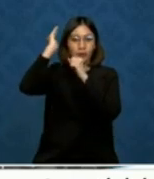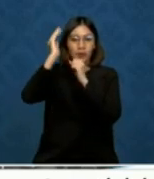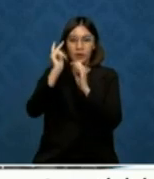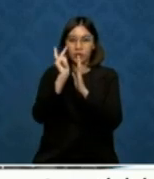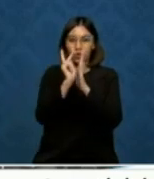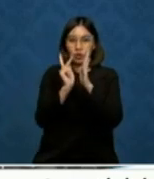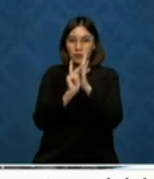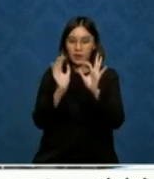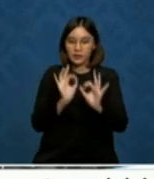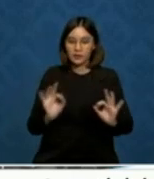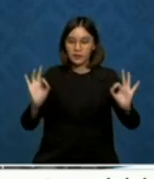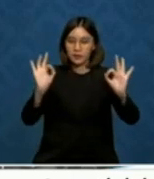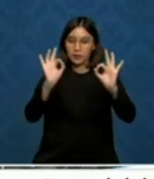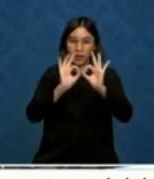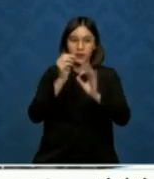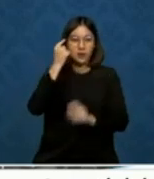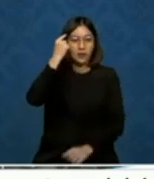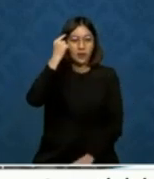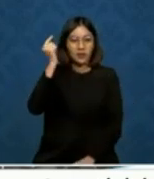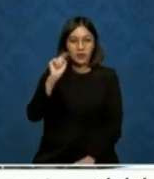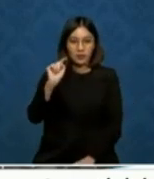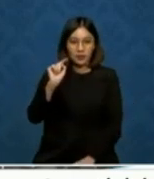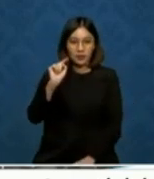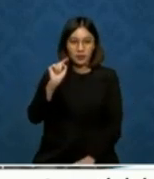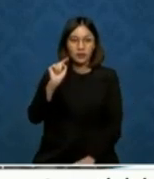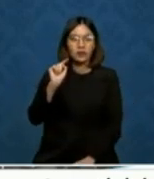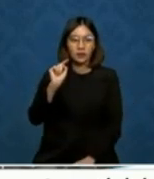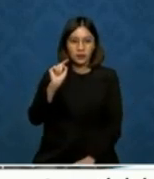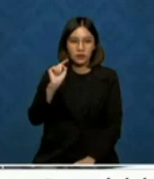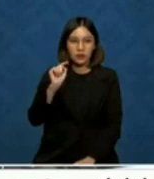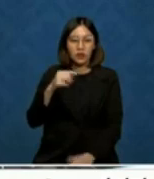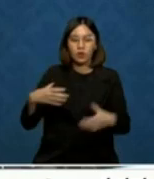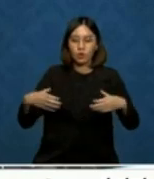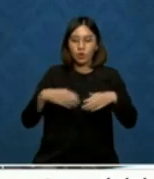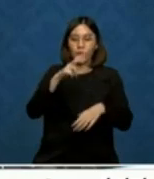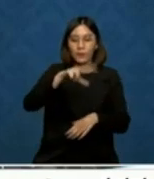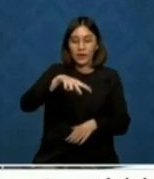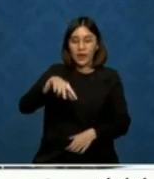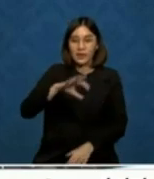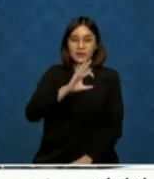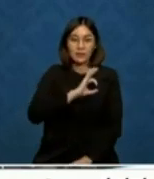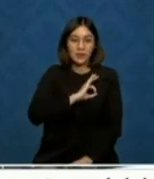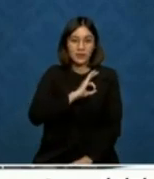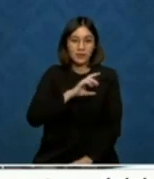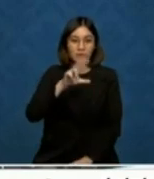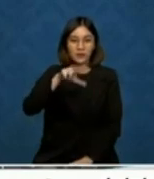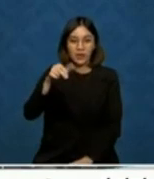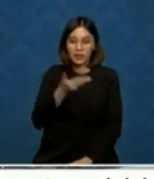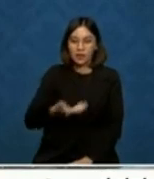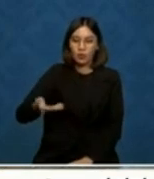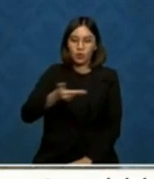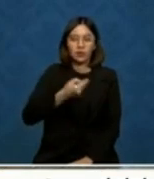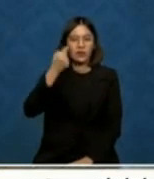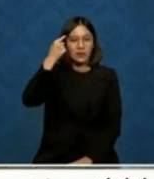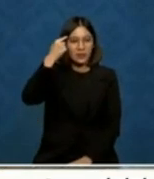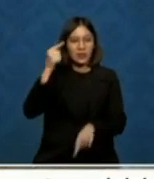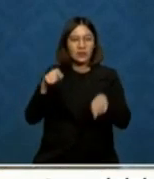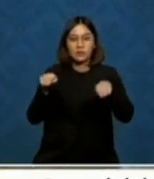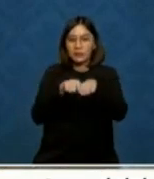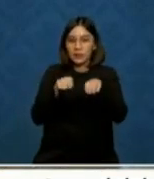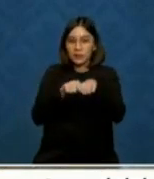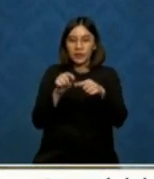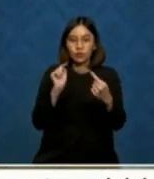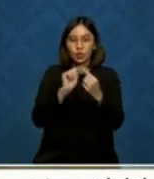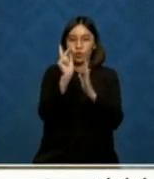ที่สำคัญที่คิดว่าเพื่อยืนยันว่าพรรคเพื่อไทยสมาชิกพรรคเพื่อไทยเราเห็นด้วยกับหลักการของกฎหม